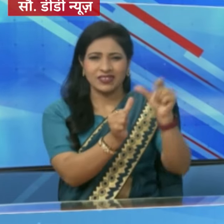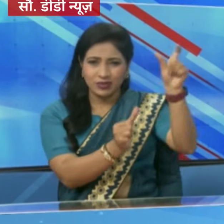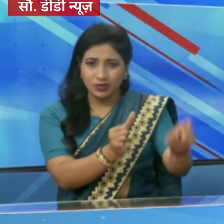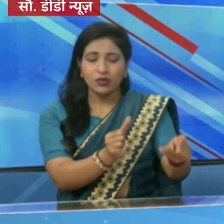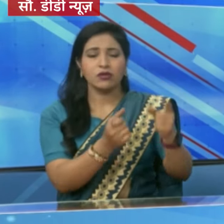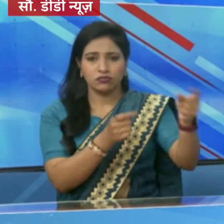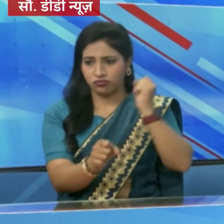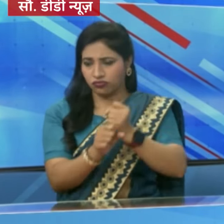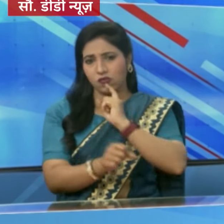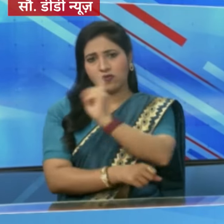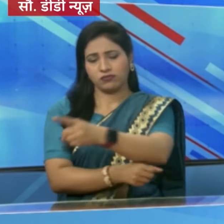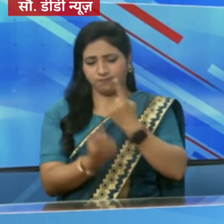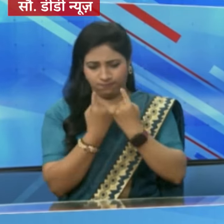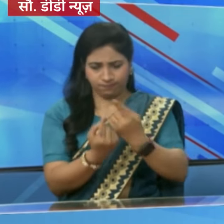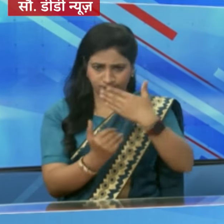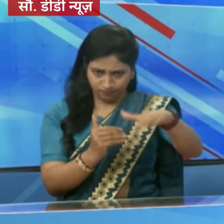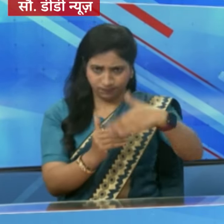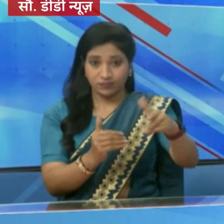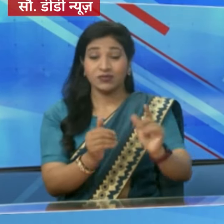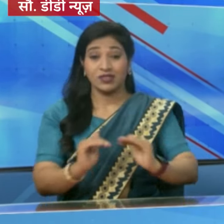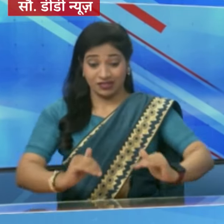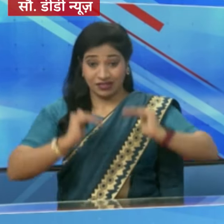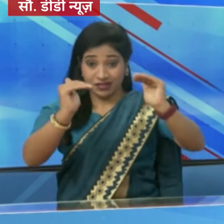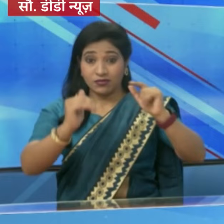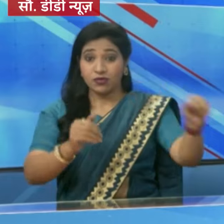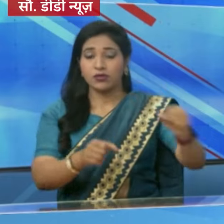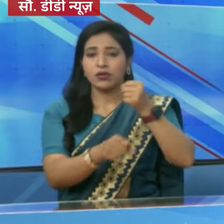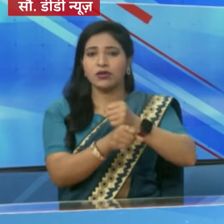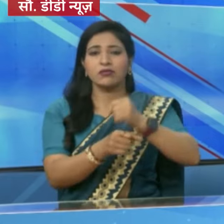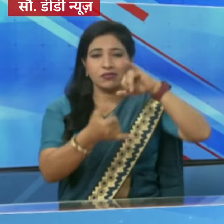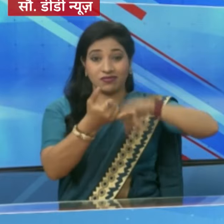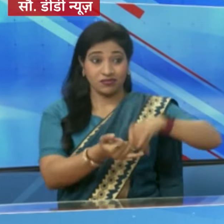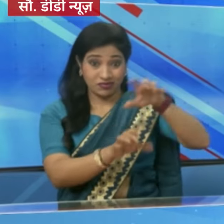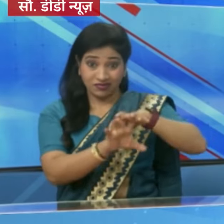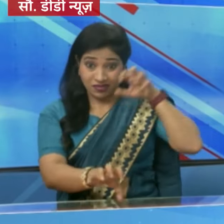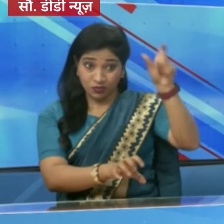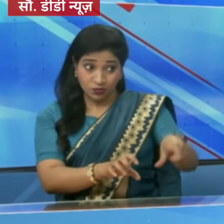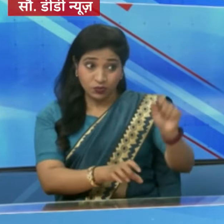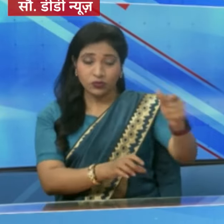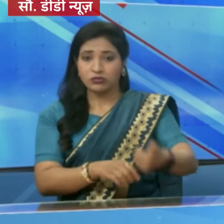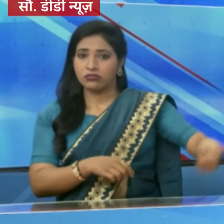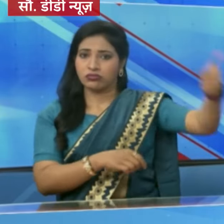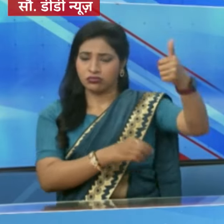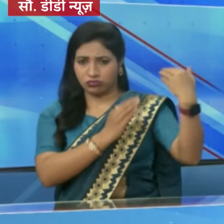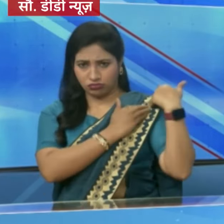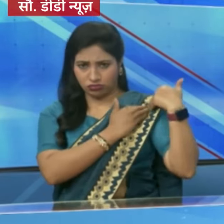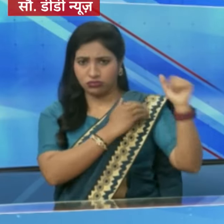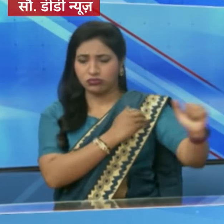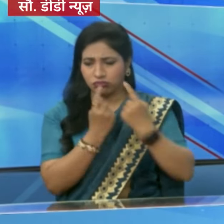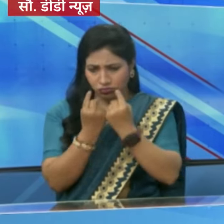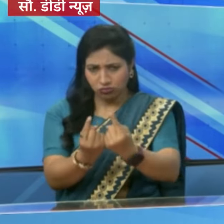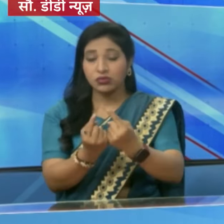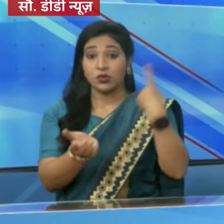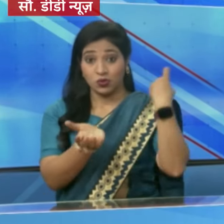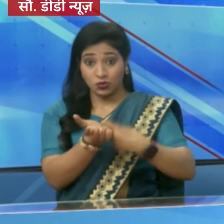आदेश दे दिए हैं अपर मुख्य न्यायिक मैजिस्ट्रेट गरिमा सिंह को जांच अधिकारी बनाया गया है जांच की